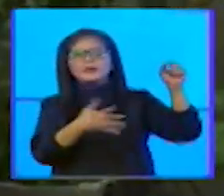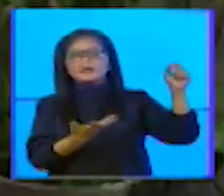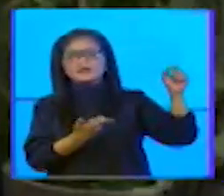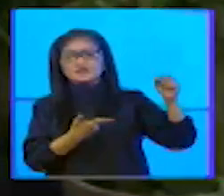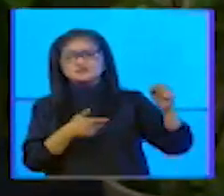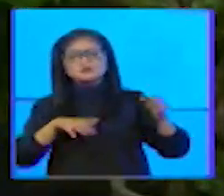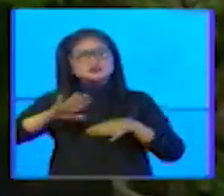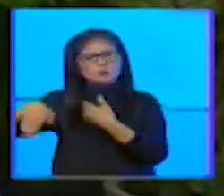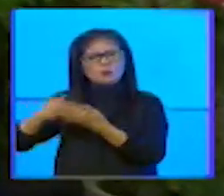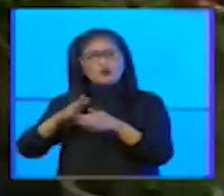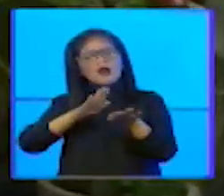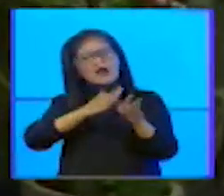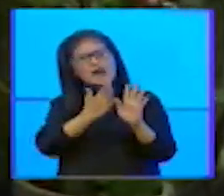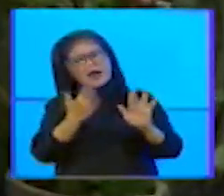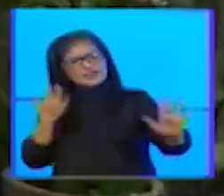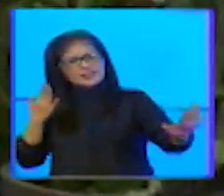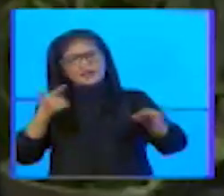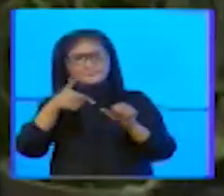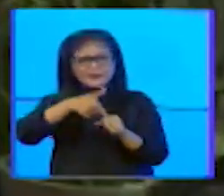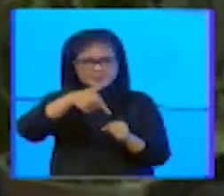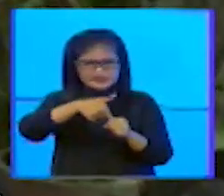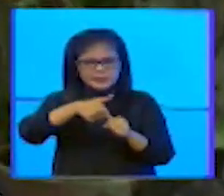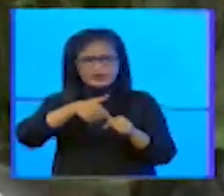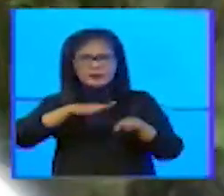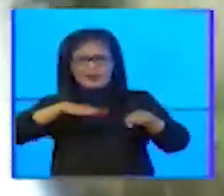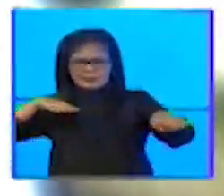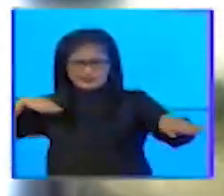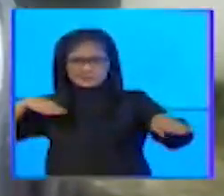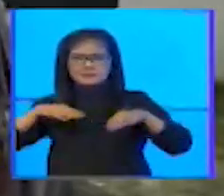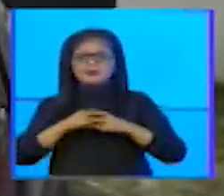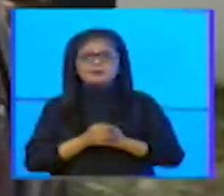Bensin, gitu. Dan juga pasang lampu hazard gitu kan. Ya.